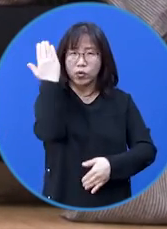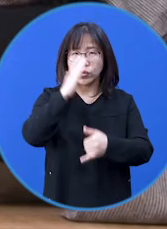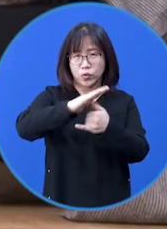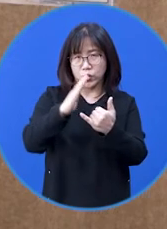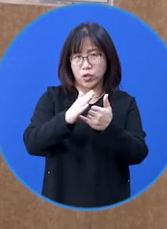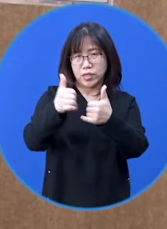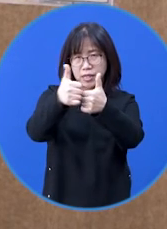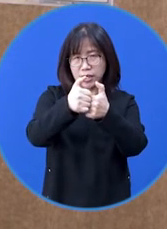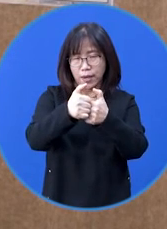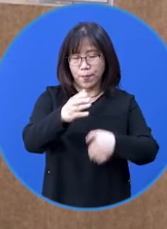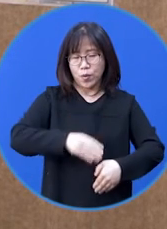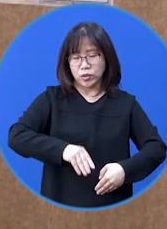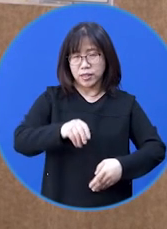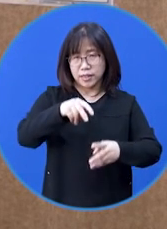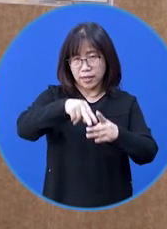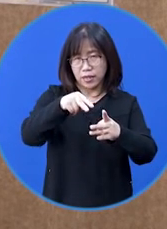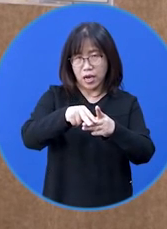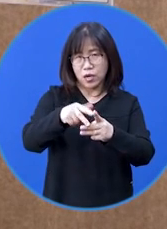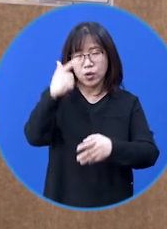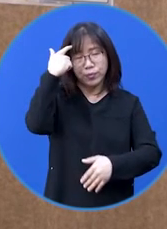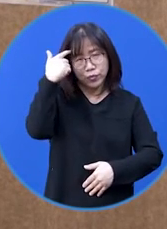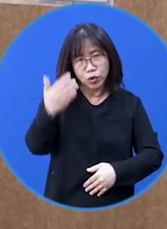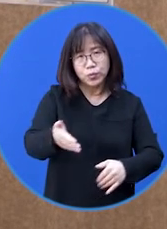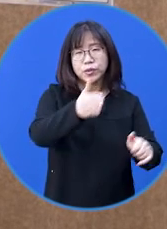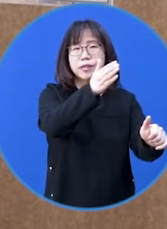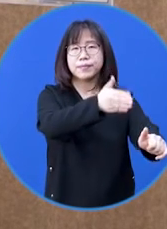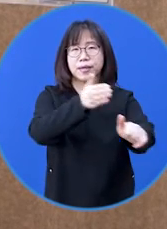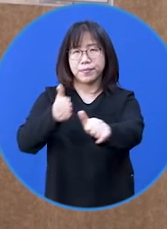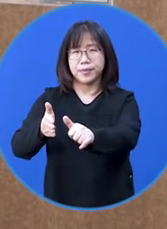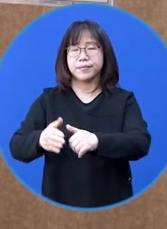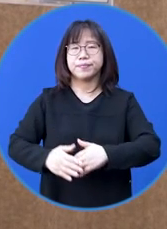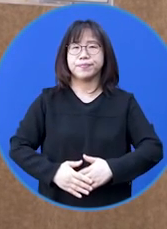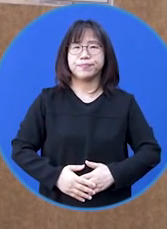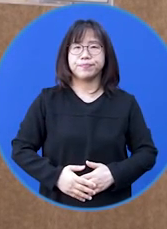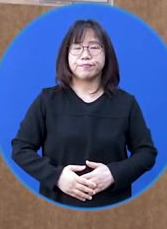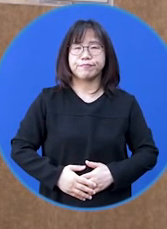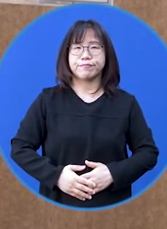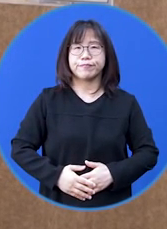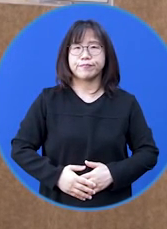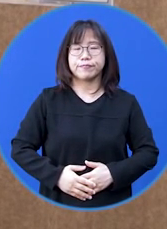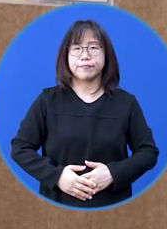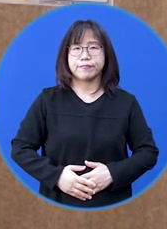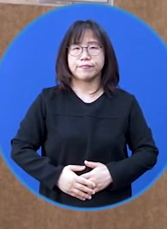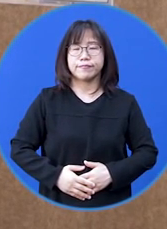청소년상담복지센터나 강서구청 교육청소년과로 문의하면 됩니다.